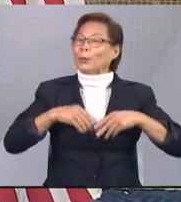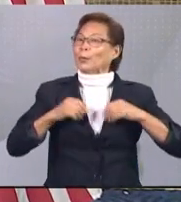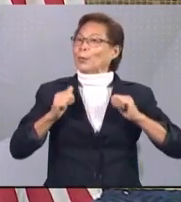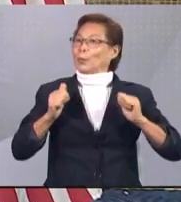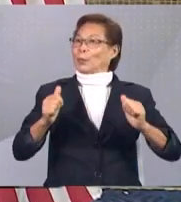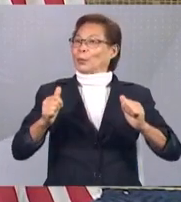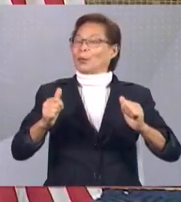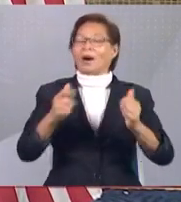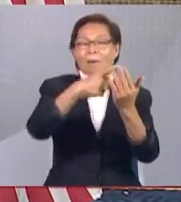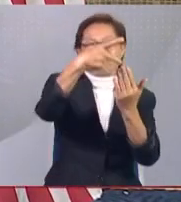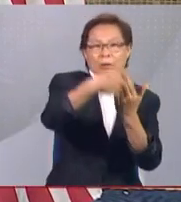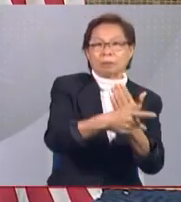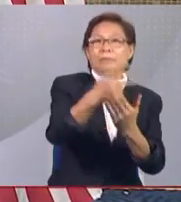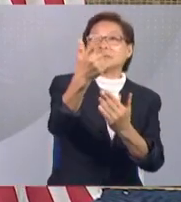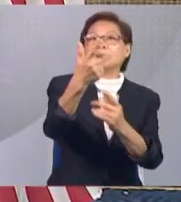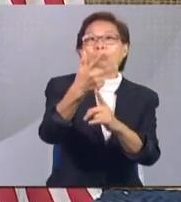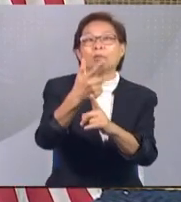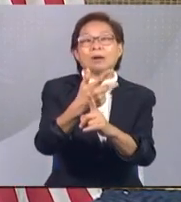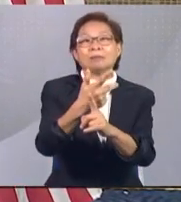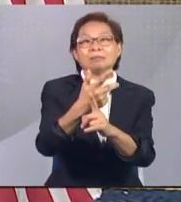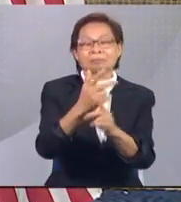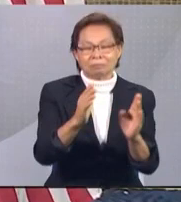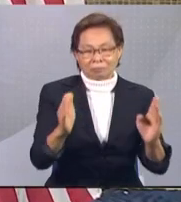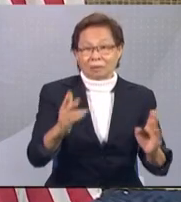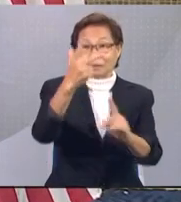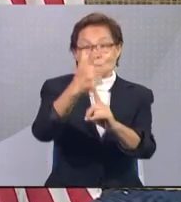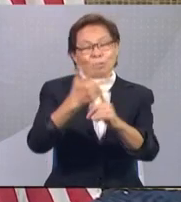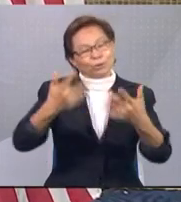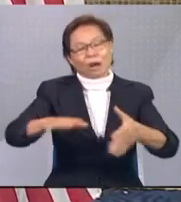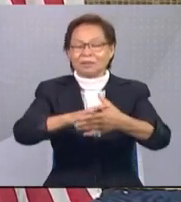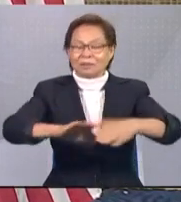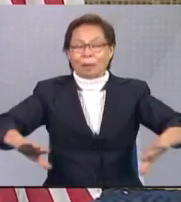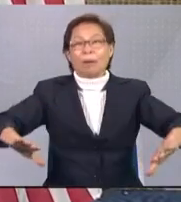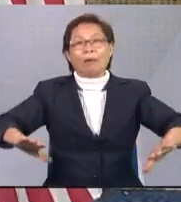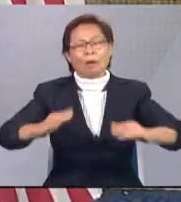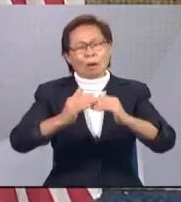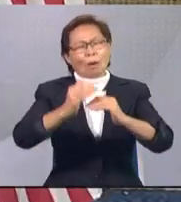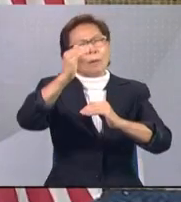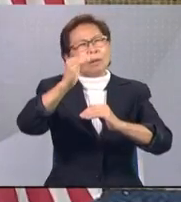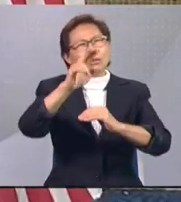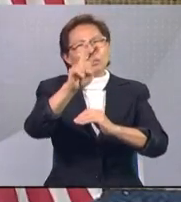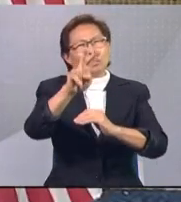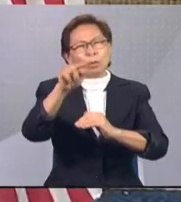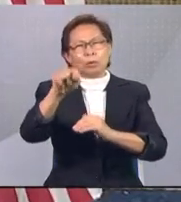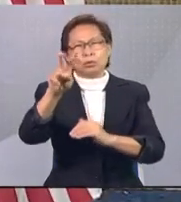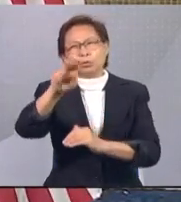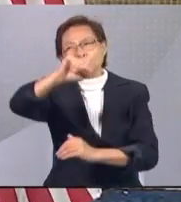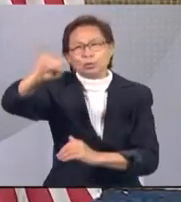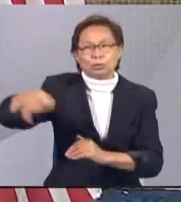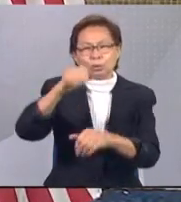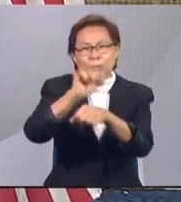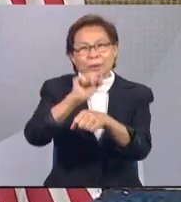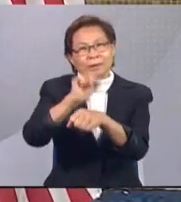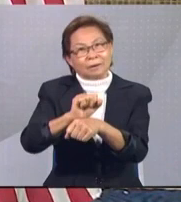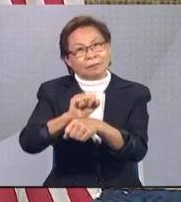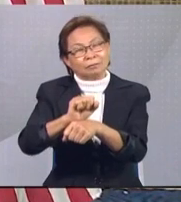Program selama 3 bulan ini telah berjaya menyelamatkan lebih 2.2 juta